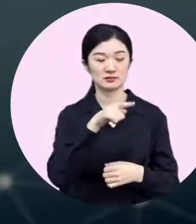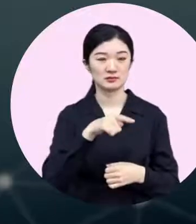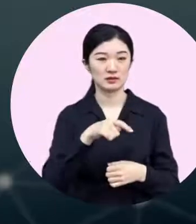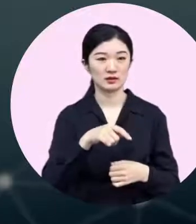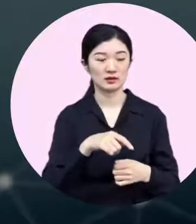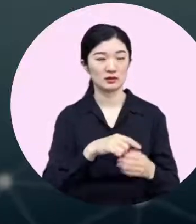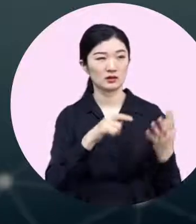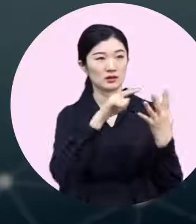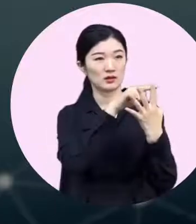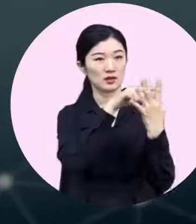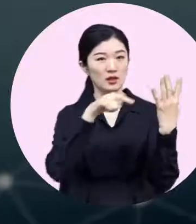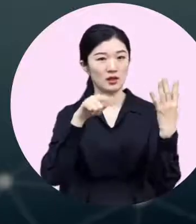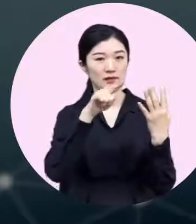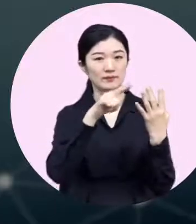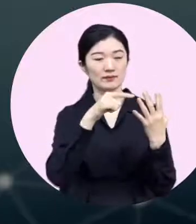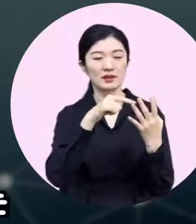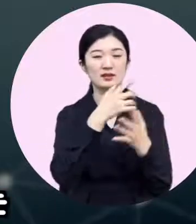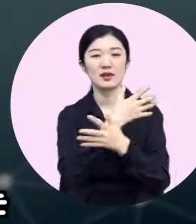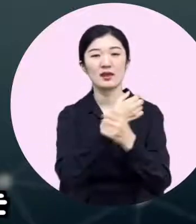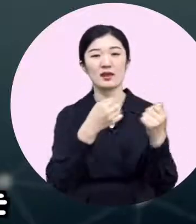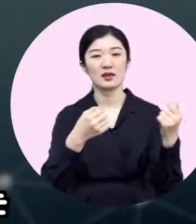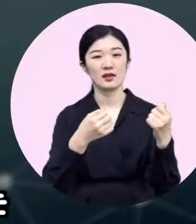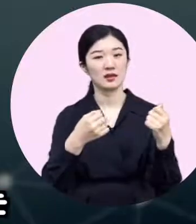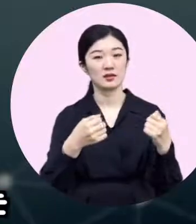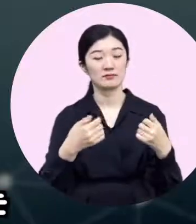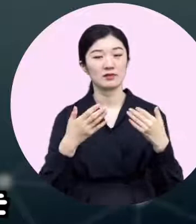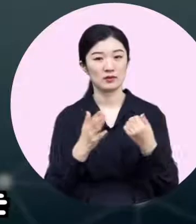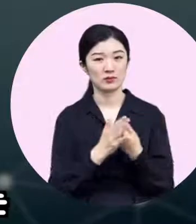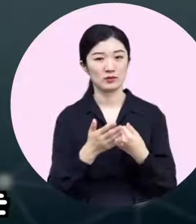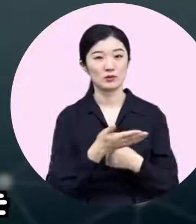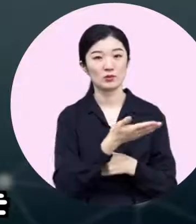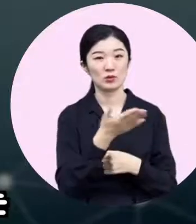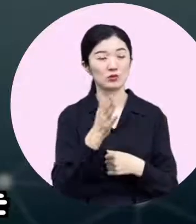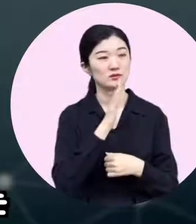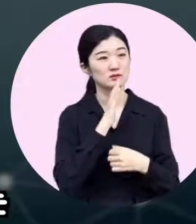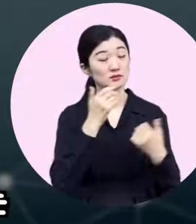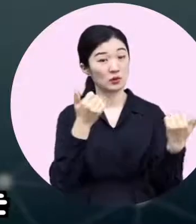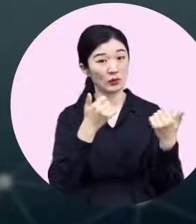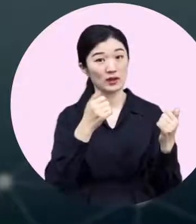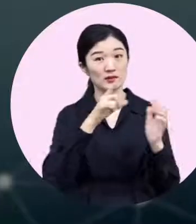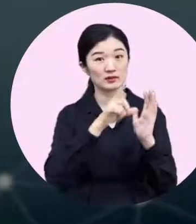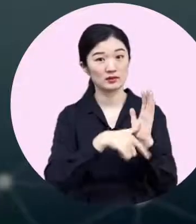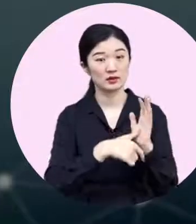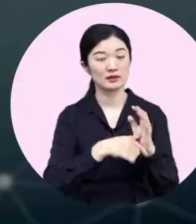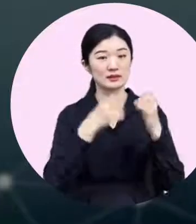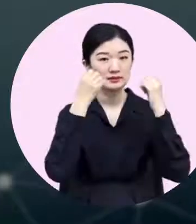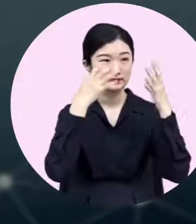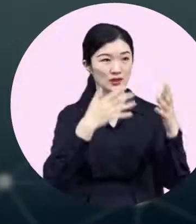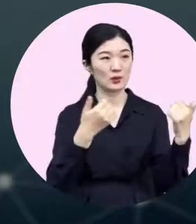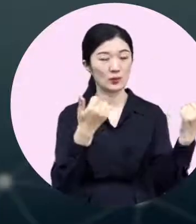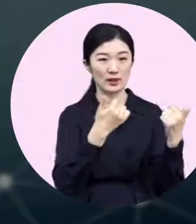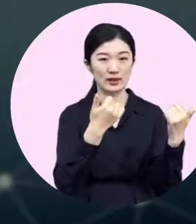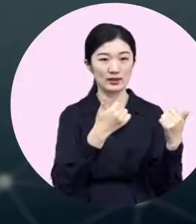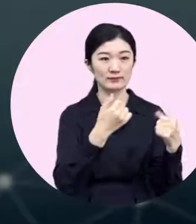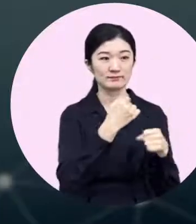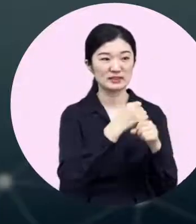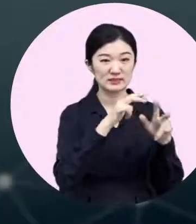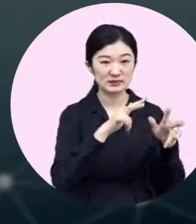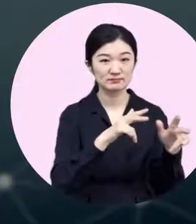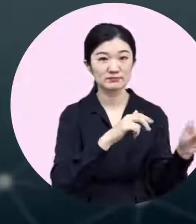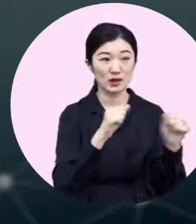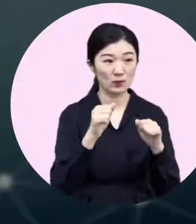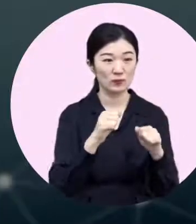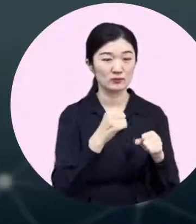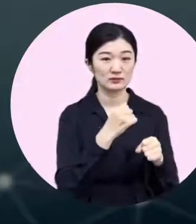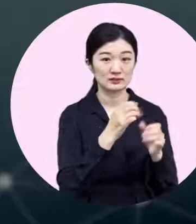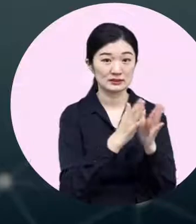새 회의는 바로 회의를 여는 거니까 즉흥적으로 이제 여러분들이 회의를 하실 경우에는 새 회의 버튼을 누르시면 되고,